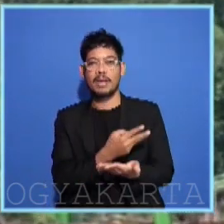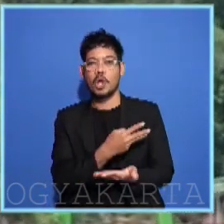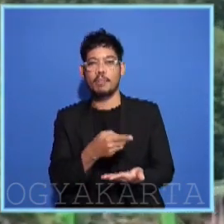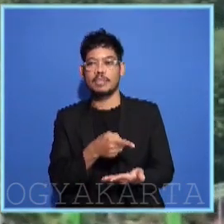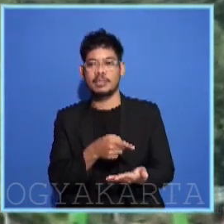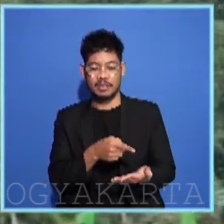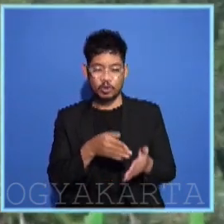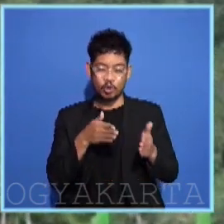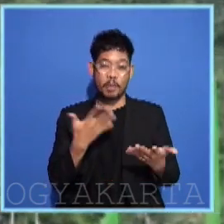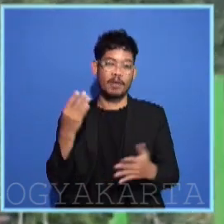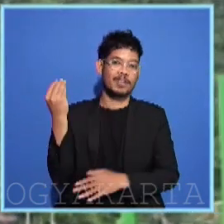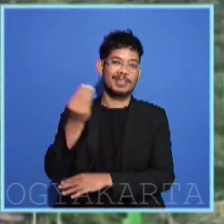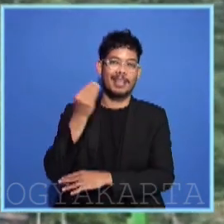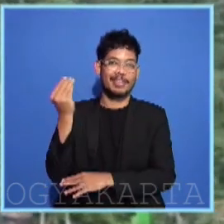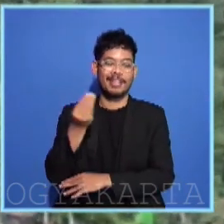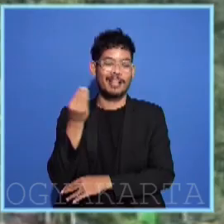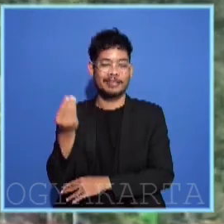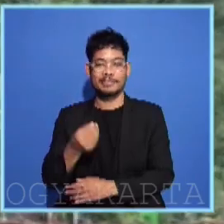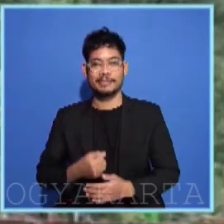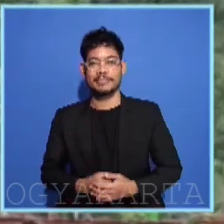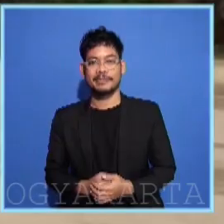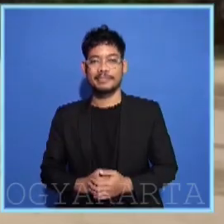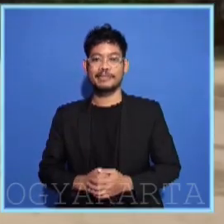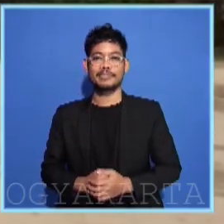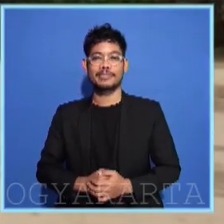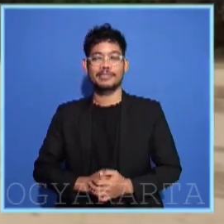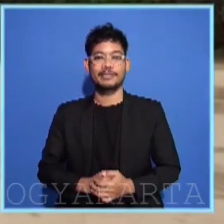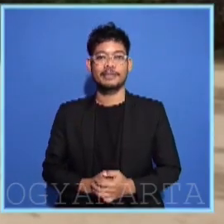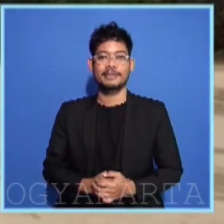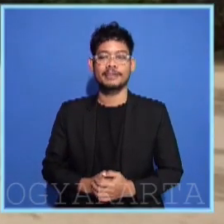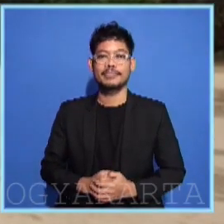Demikian, Aditya Putratama, TVRI Yogyakarta, melaporkan dari Gunung Kidul.